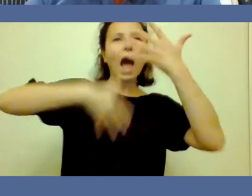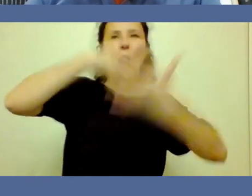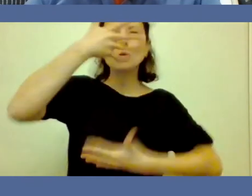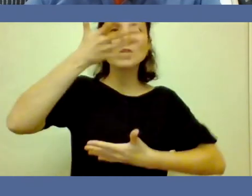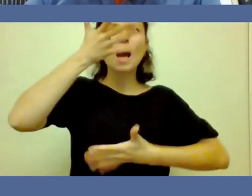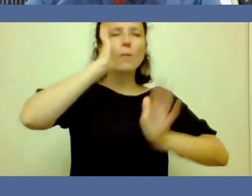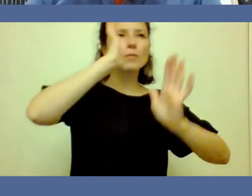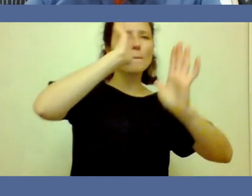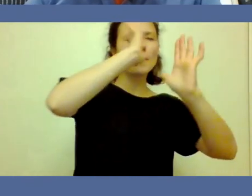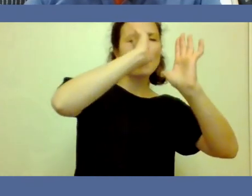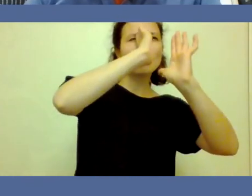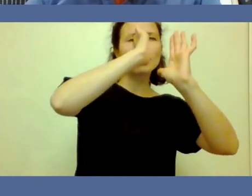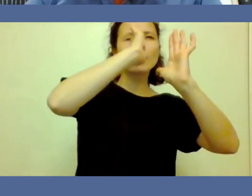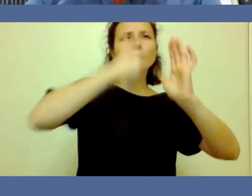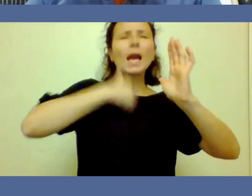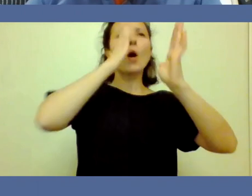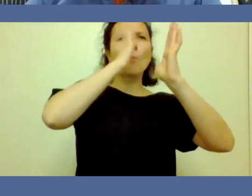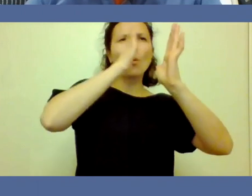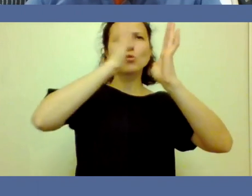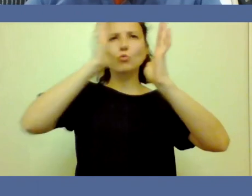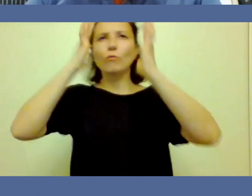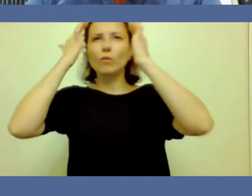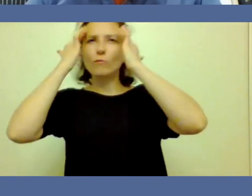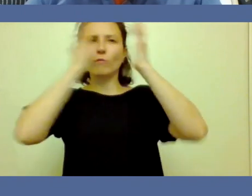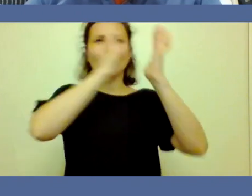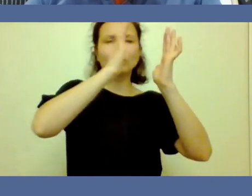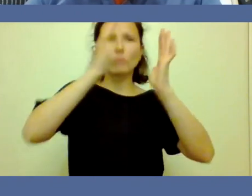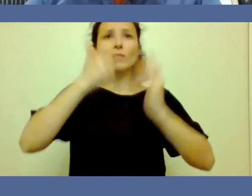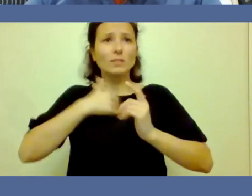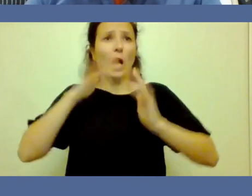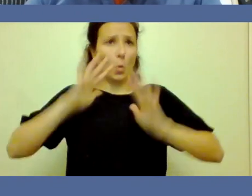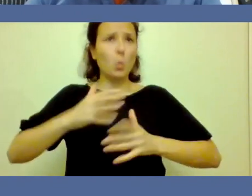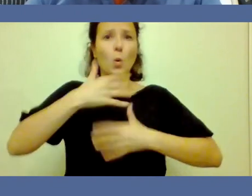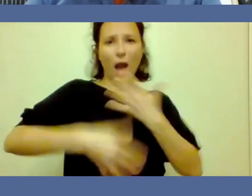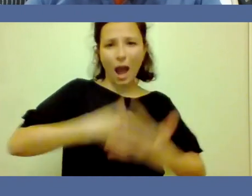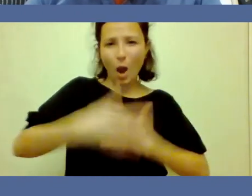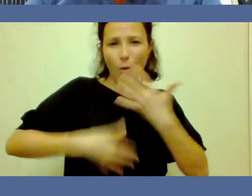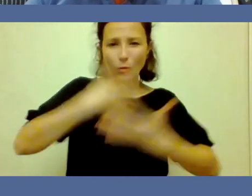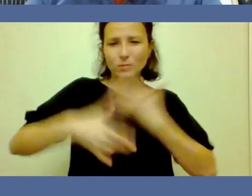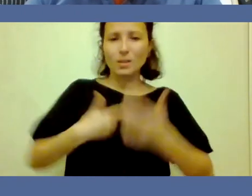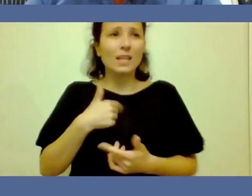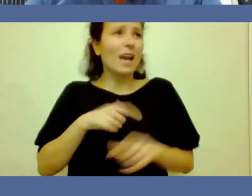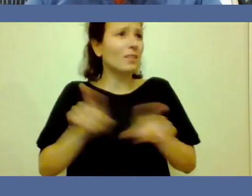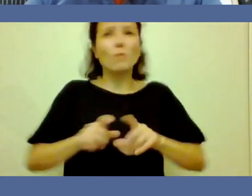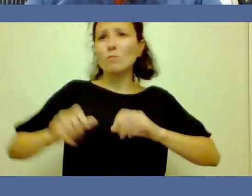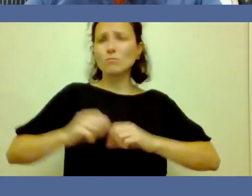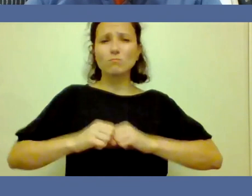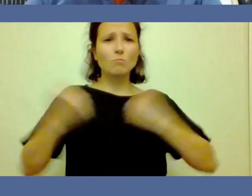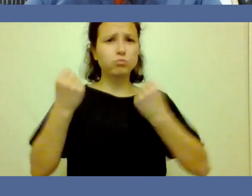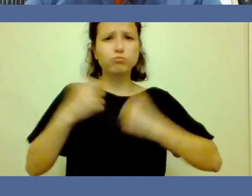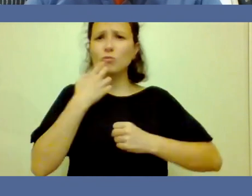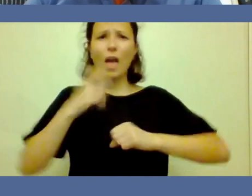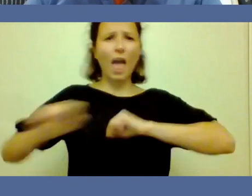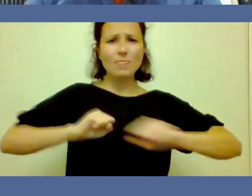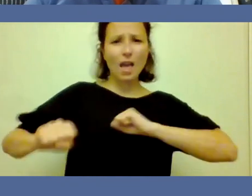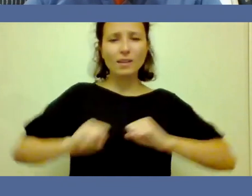taki rodzaj, bym powiedziała, eliminacji. Więc jestem chaosem. Mało tego, mam po prostu cały czas za dużo energii. Ja po prostu tą